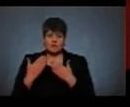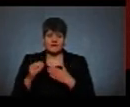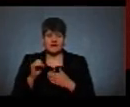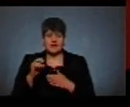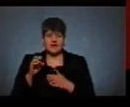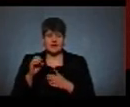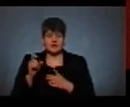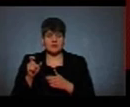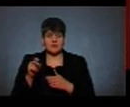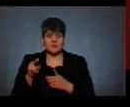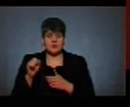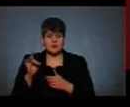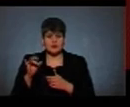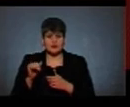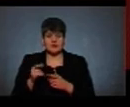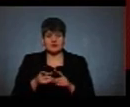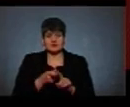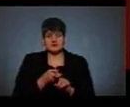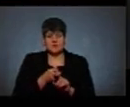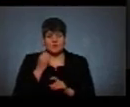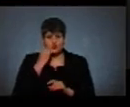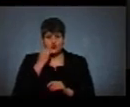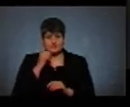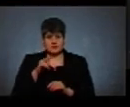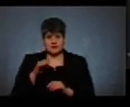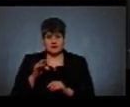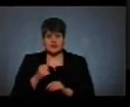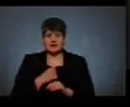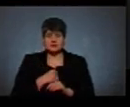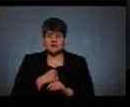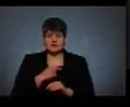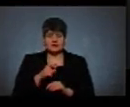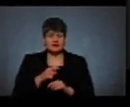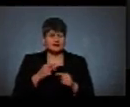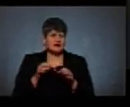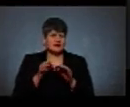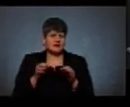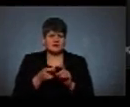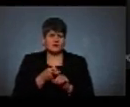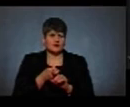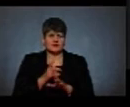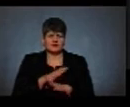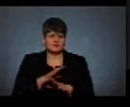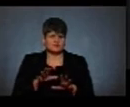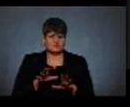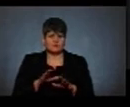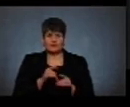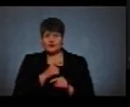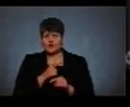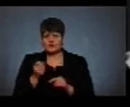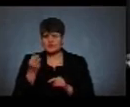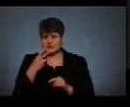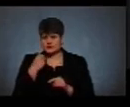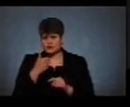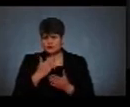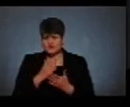єпархією, яка належала Московському патріархату? На жаль, вони на жодні контакти не йдуть. От протягом тих 13 років, які тут в